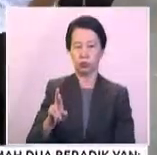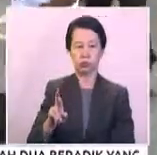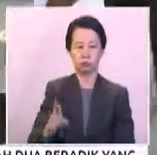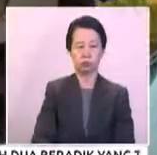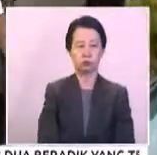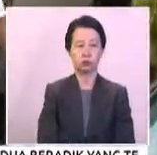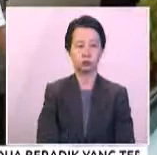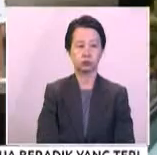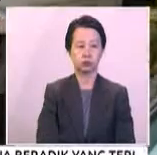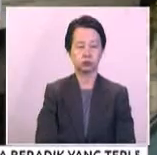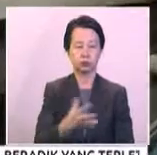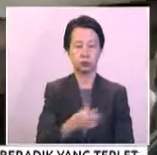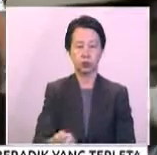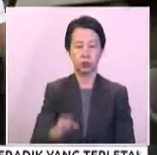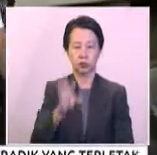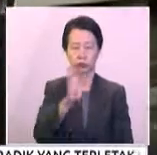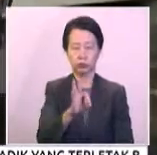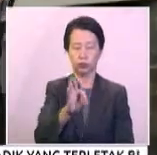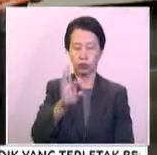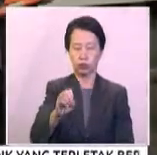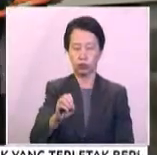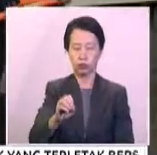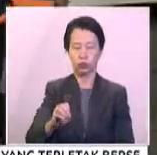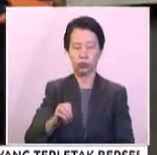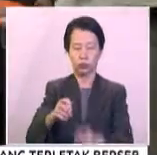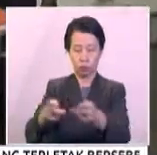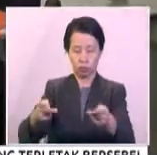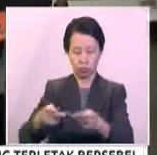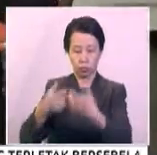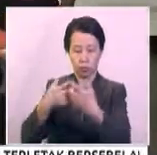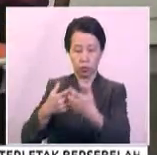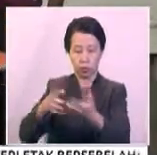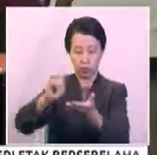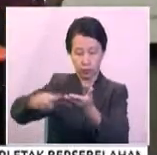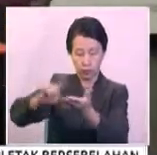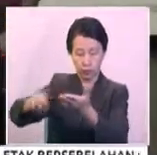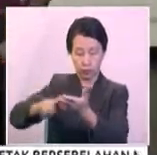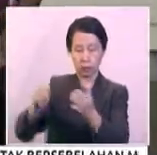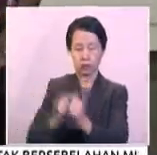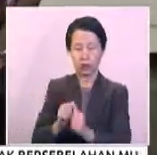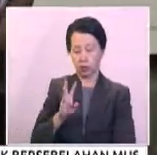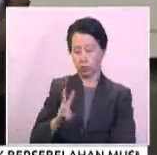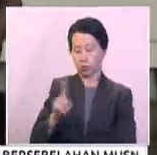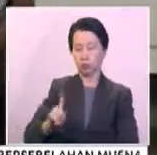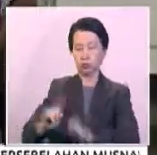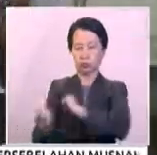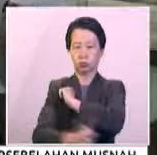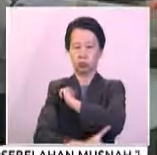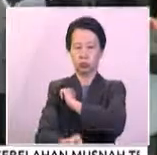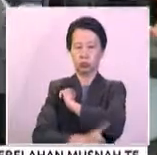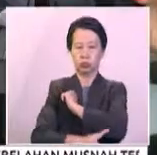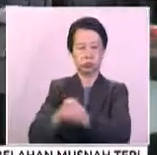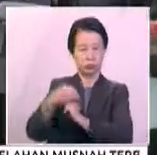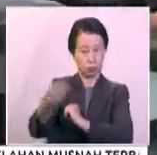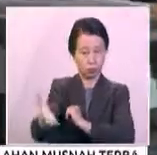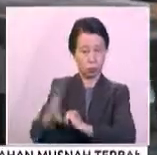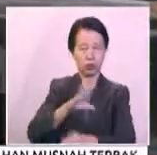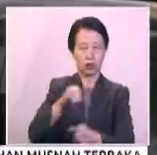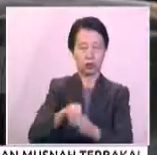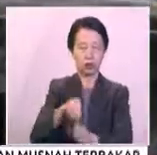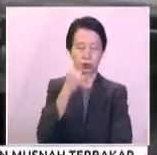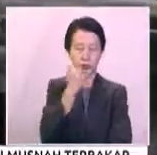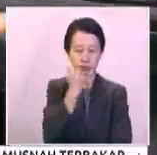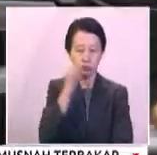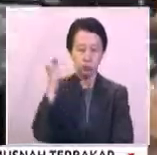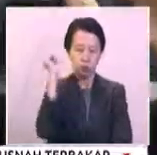CSR. Dalam pada itu, 90 premis kilang telah diperiksa sehingga kini dengan 61 kompaun dikeluarkan melibatkan